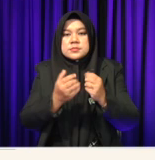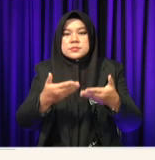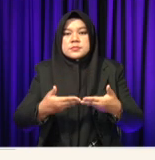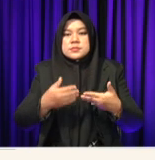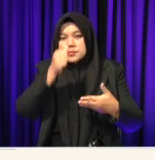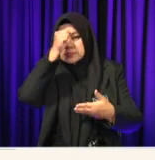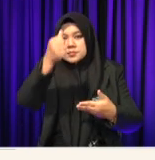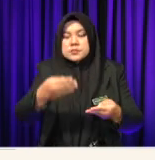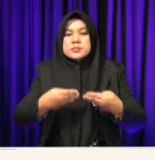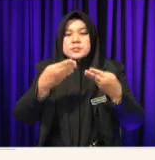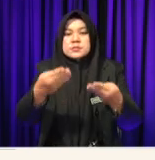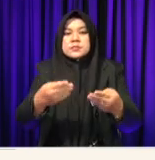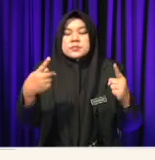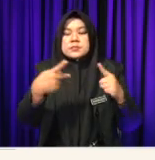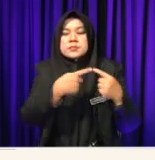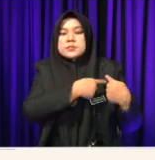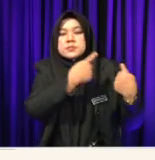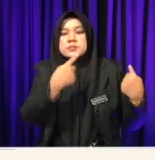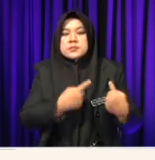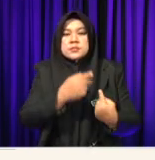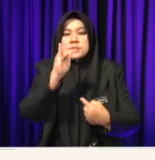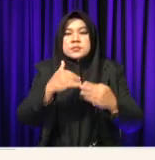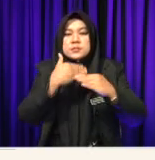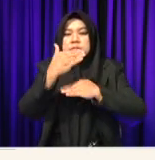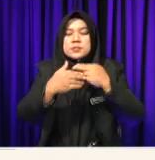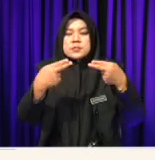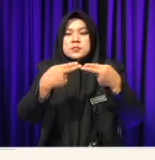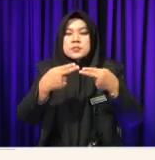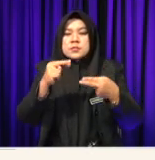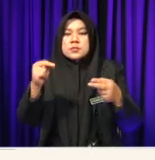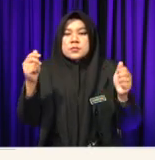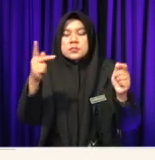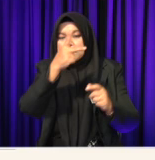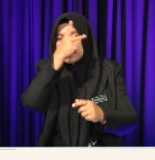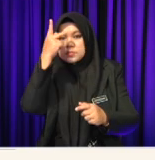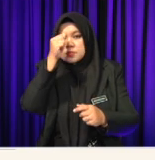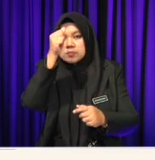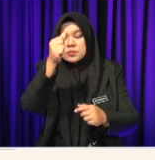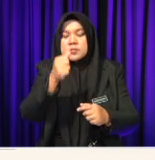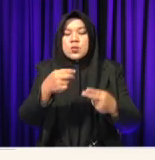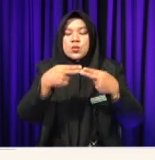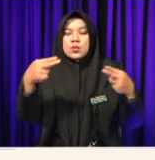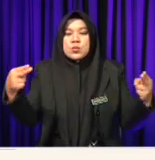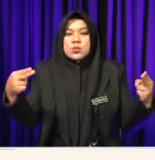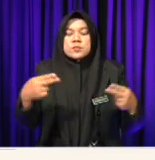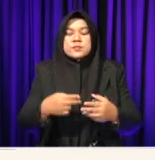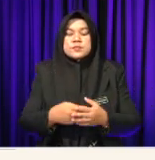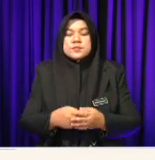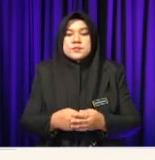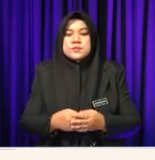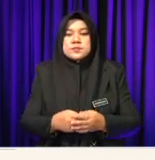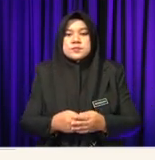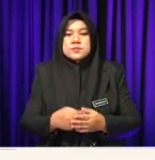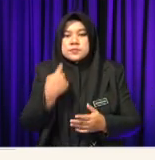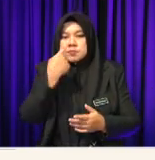limpahkan kepada hati yang ikhlas membina hubungan semata-mata kerana huraikan hujah anda tentang perenyataan di atas ini berkaitan dengan siapa